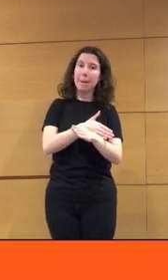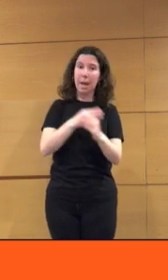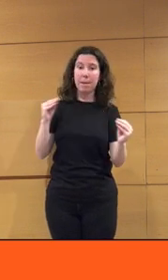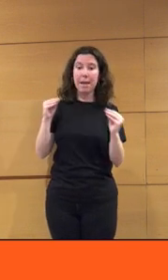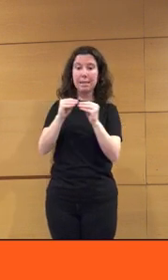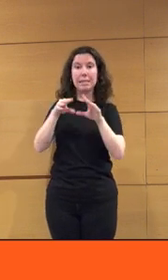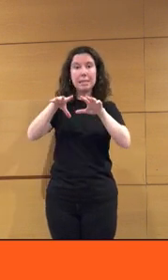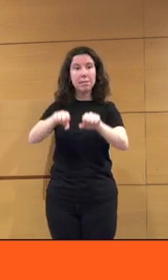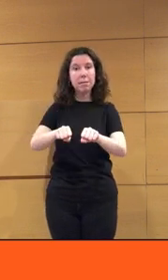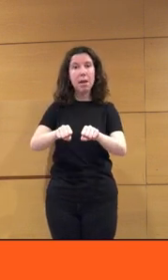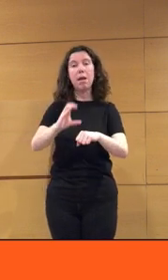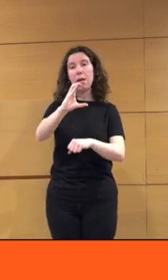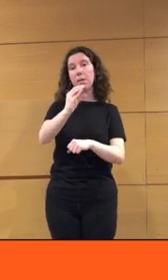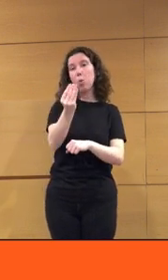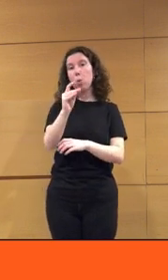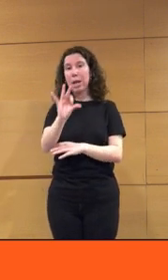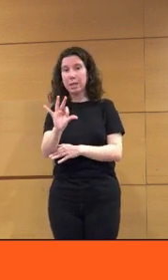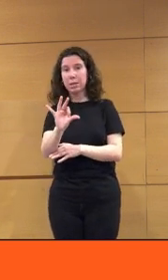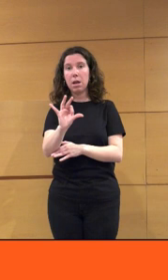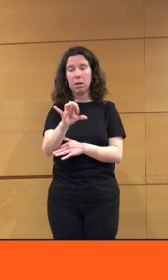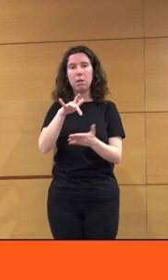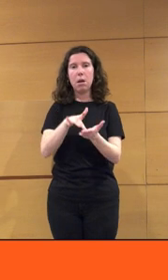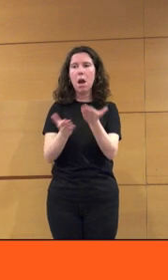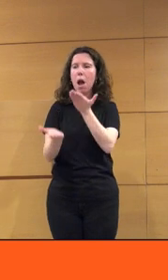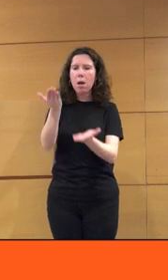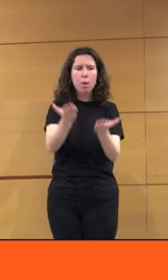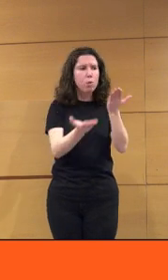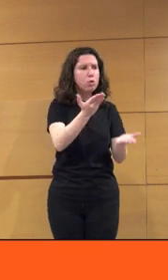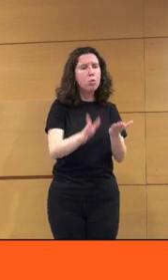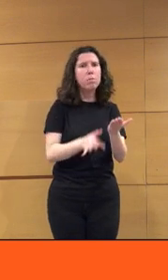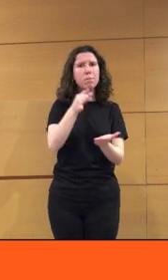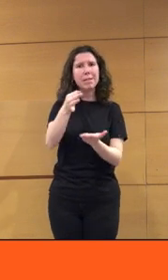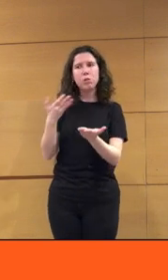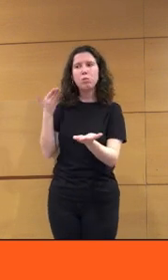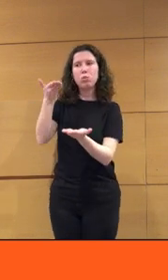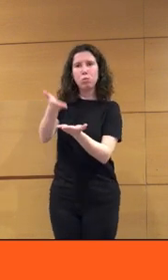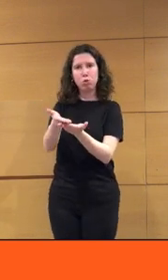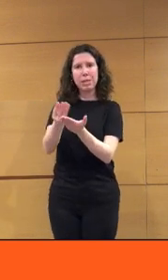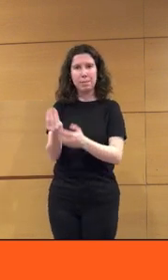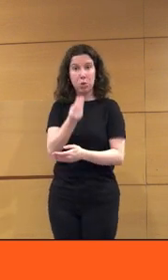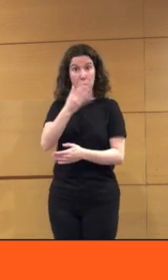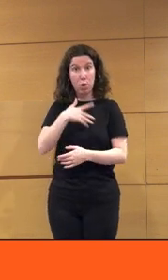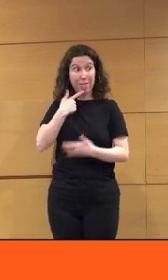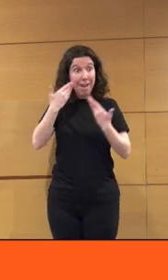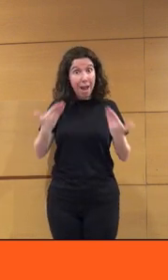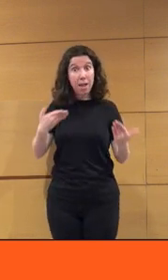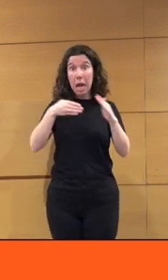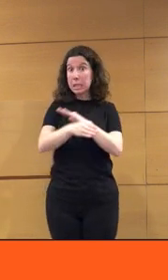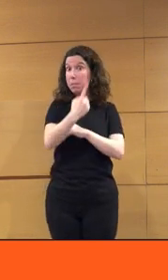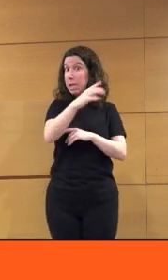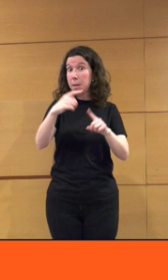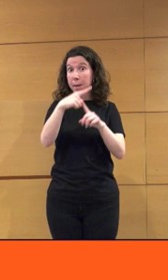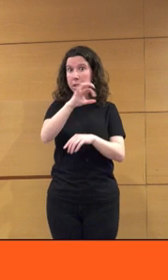CQS, avaluant i fent les propostes de millora. No estic dient amb això que ara ja siguin el 100% accessibles, sinó